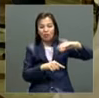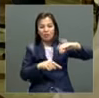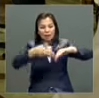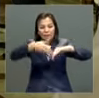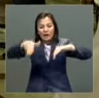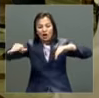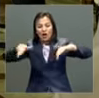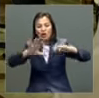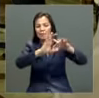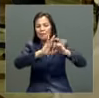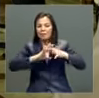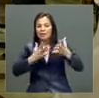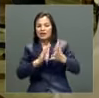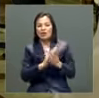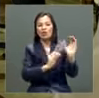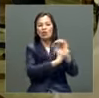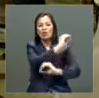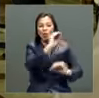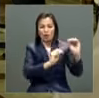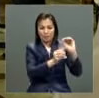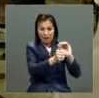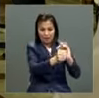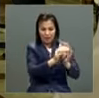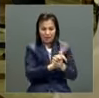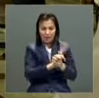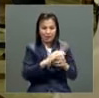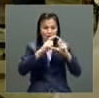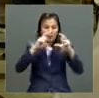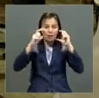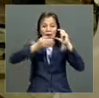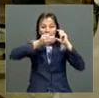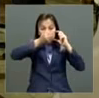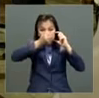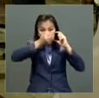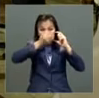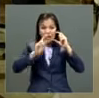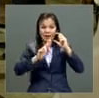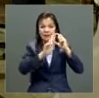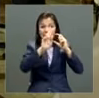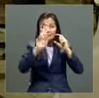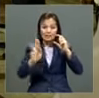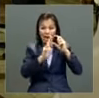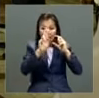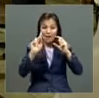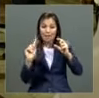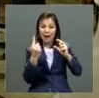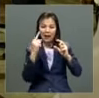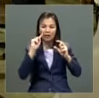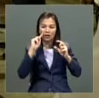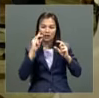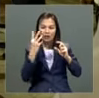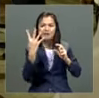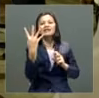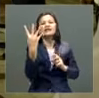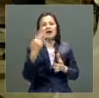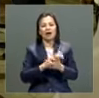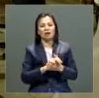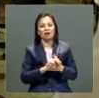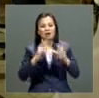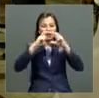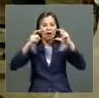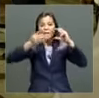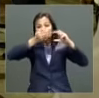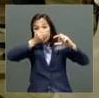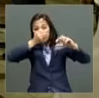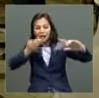างนอกนะครับแล้วก็ใช้ได้อย่างปลอดภัยใช้ซ้ำได้ถึง4ครั้งก็หมายถึงว่าเอาเครื่องเข้าเครื่องอบเนี่ย3ครั้ง